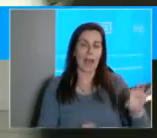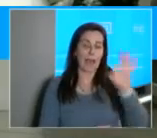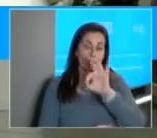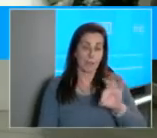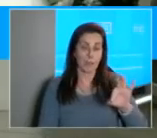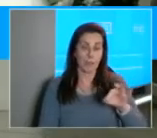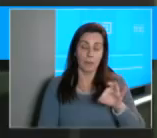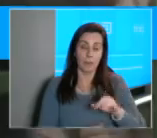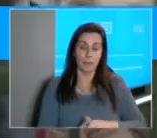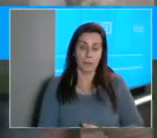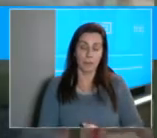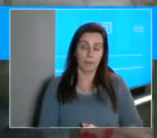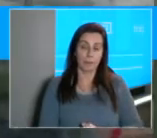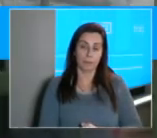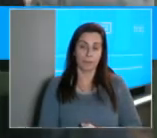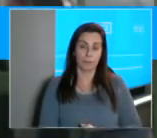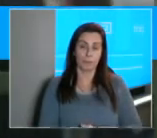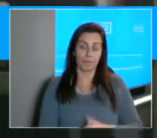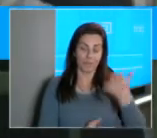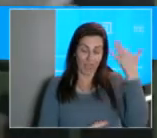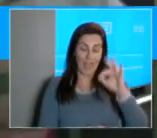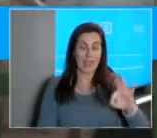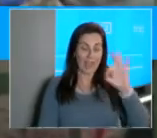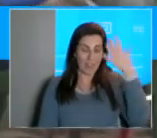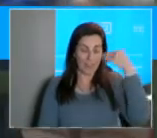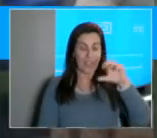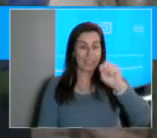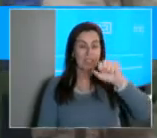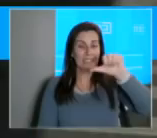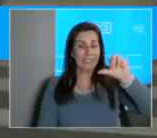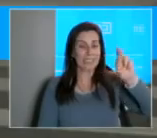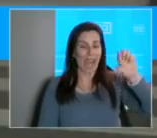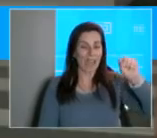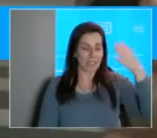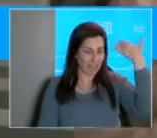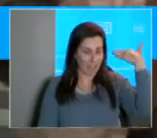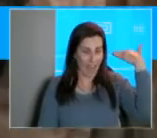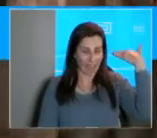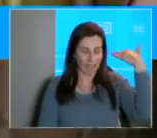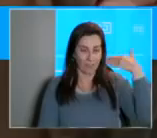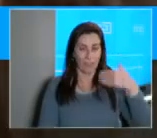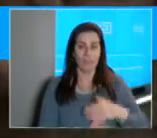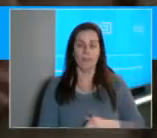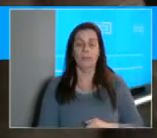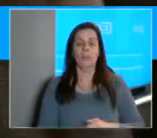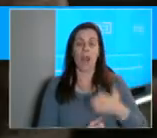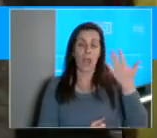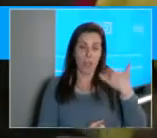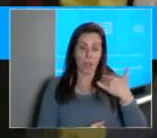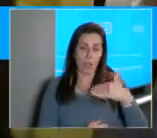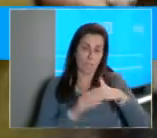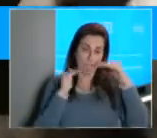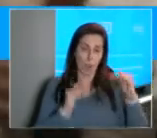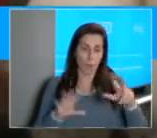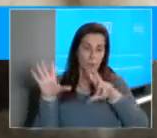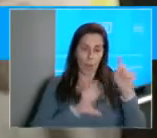מספר הקורבנות מנגיף הסארס שהיקה בסין ובמדינות נוספות בעולם בתחילת המילניום היה